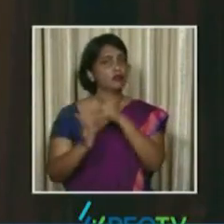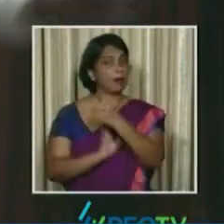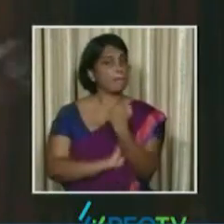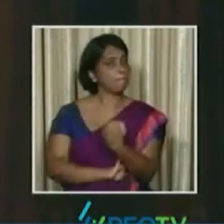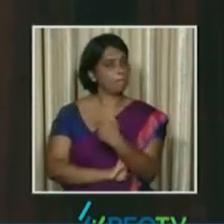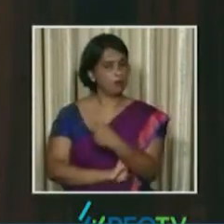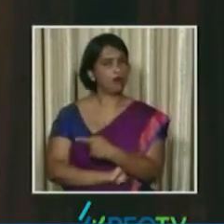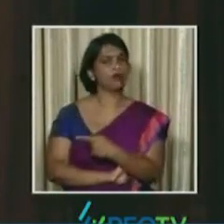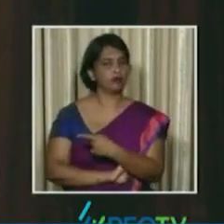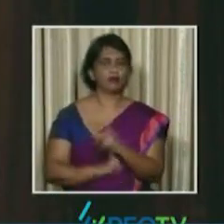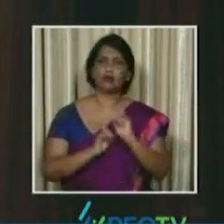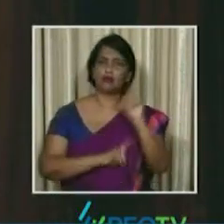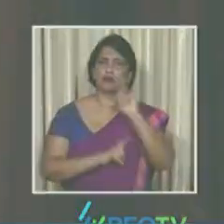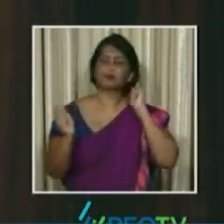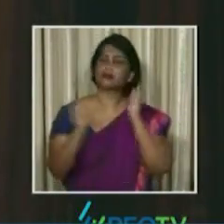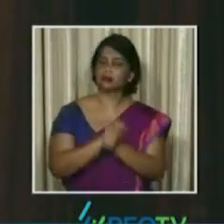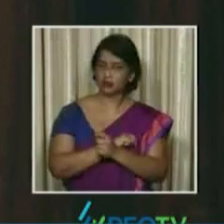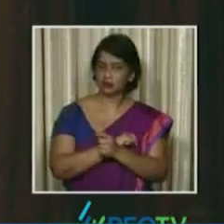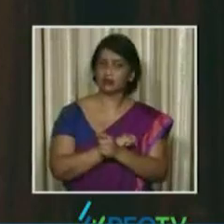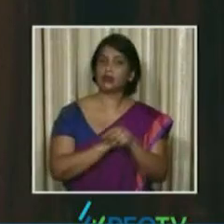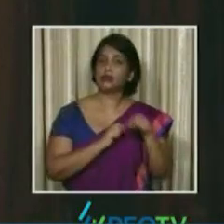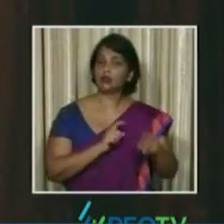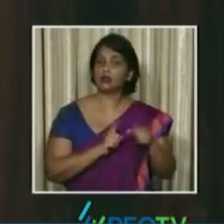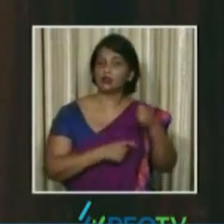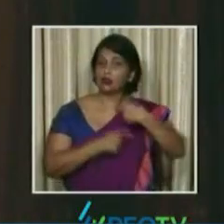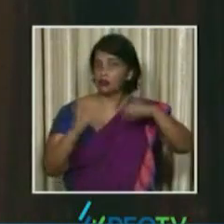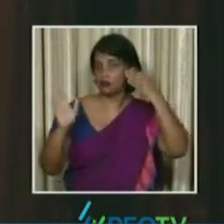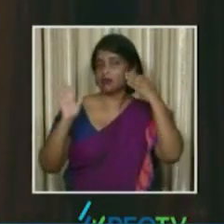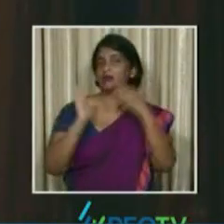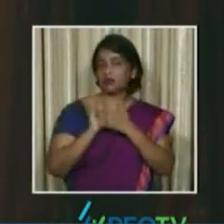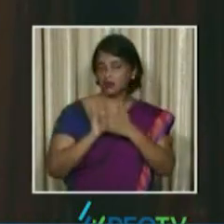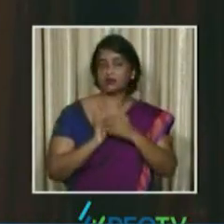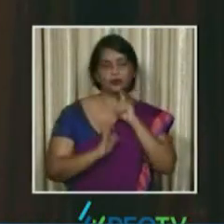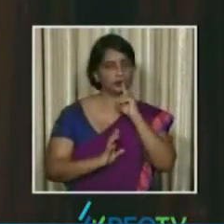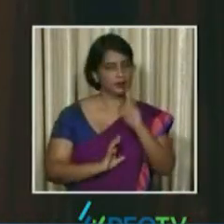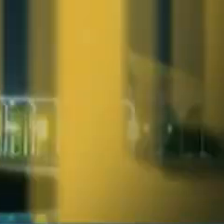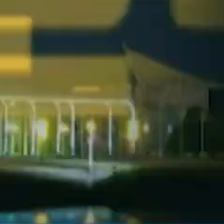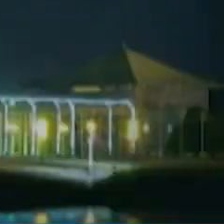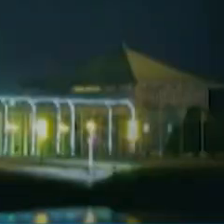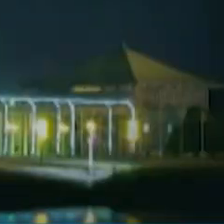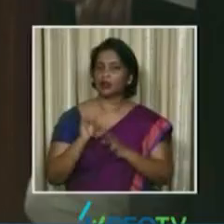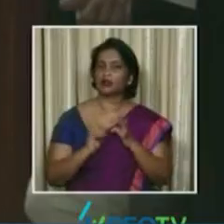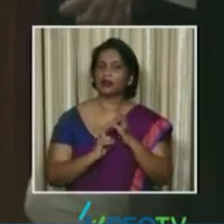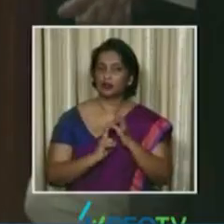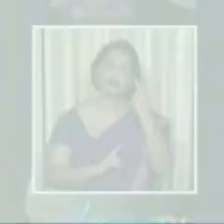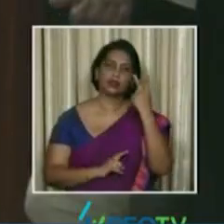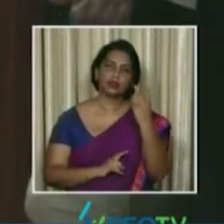බලතල පාර්ලිමේන්තුවේ පවරගෙන මේ සභාවේ අවධානය යොමු කරන්න කියලා මම ඉල්ලා සිටිනවා කාර්මිකෝ.